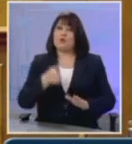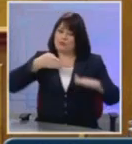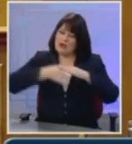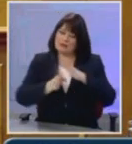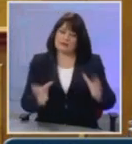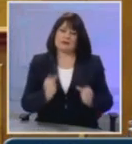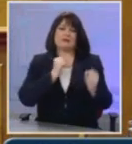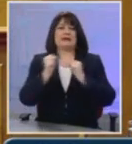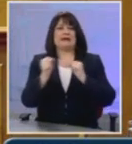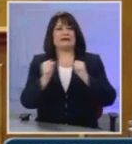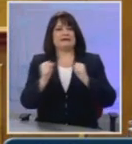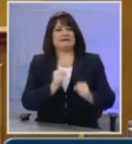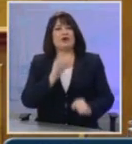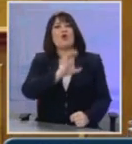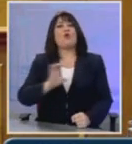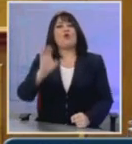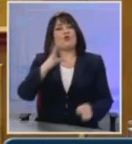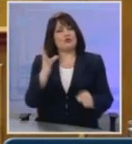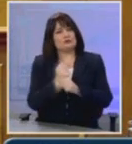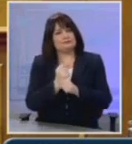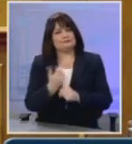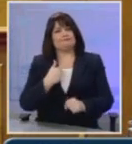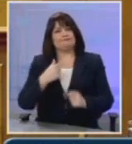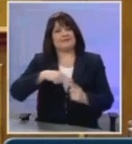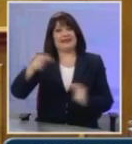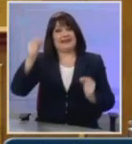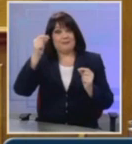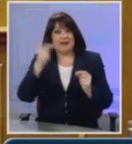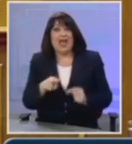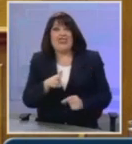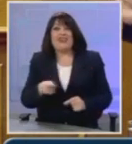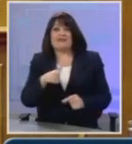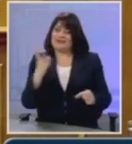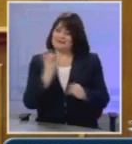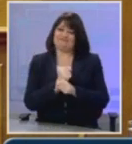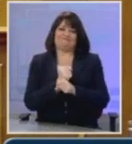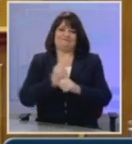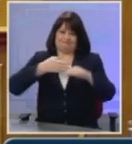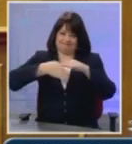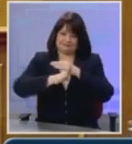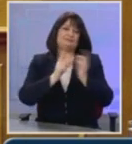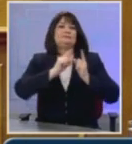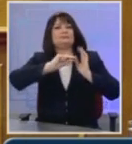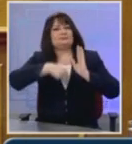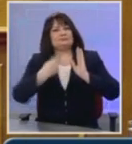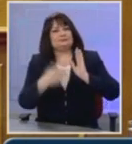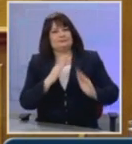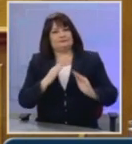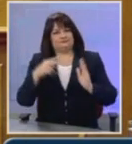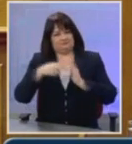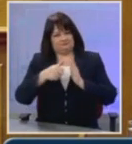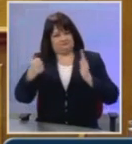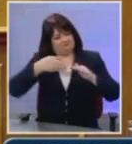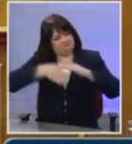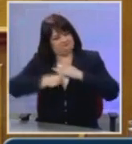την κρίση. Το πέτυχαν άλλες χώρες, το πετυχαίνουν και οι Κύπροι αδερφοί μας, οι οποίοι εξέρχονται του μνημονίου το Μάρτιο του